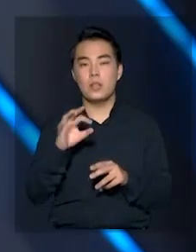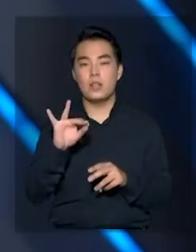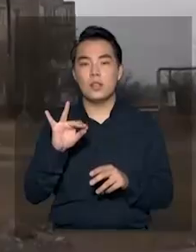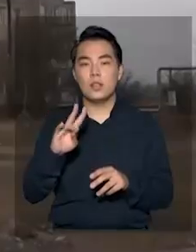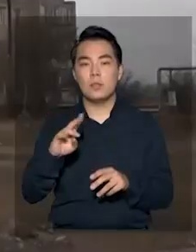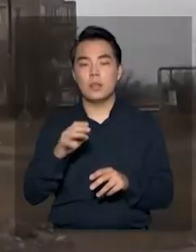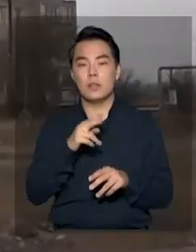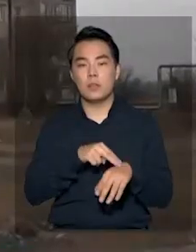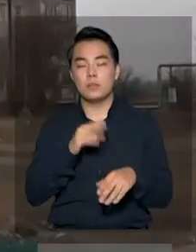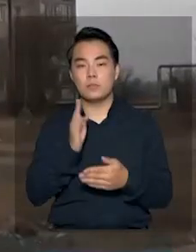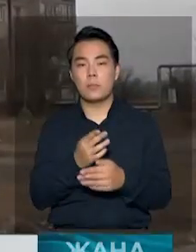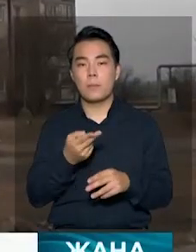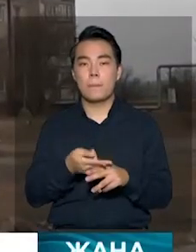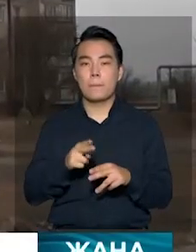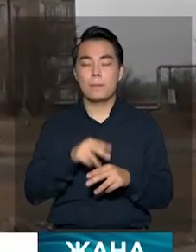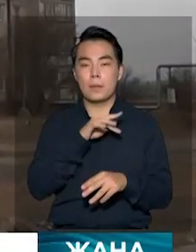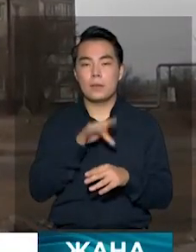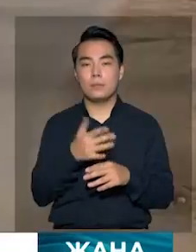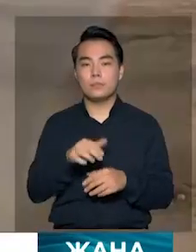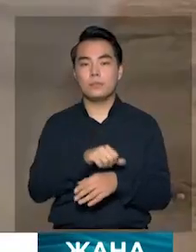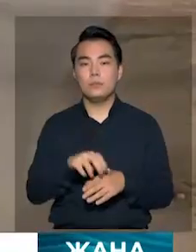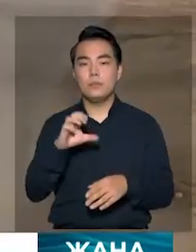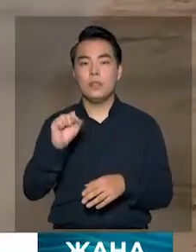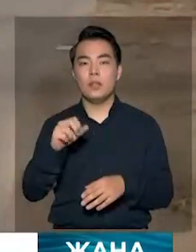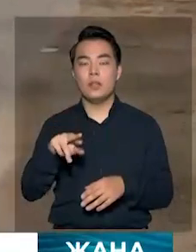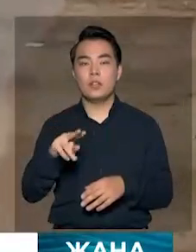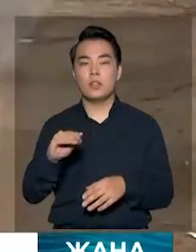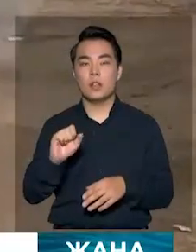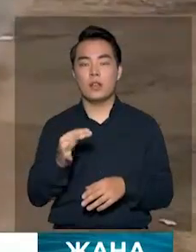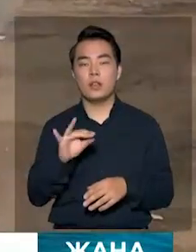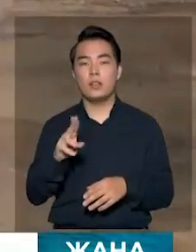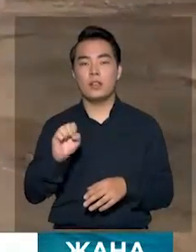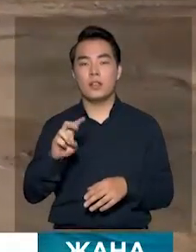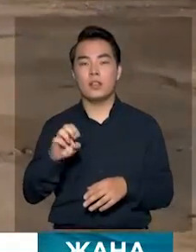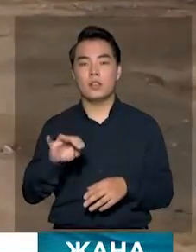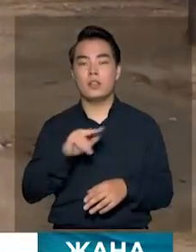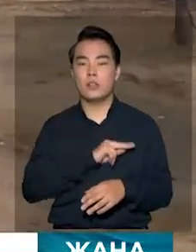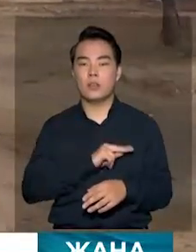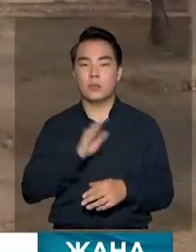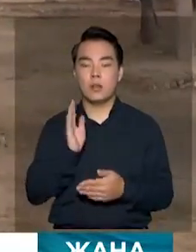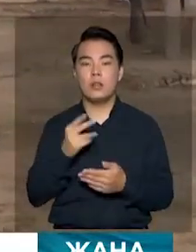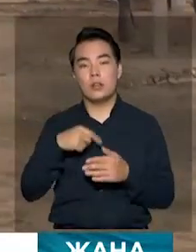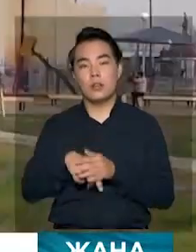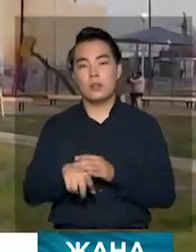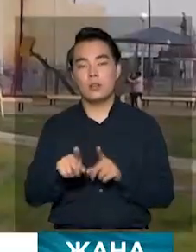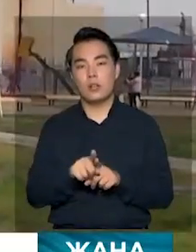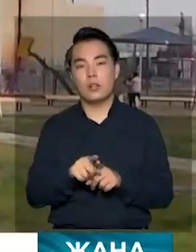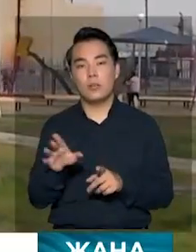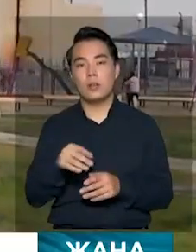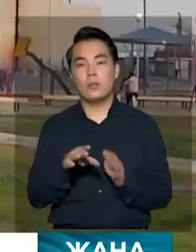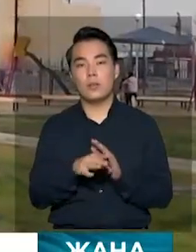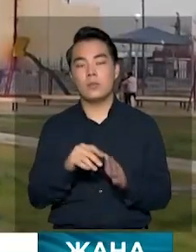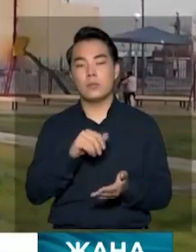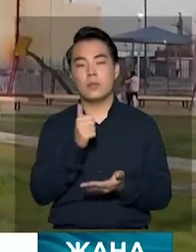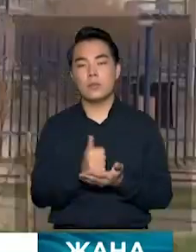инспекторлары қаланың шеткі аумақтарында, яғни саяжай мен кенттер, ықшам аудандарда жұмыс істейді. Олар алдымен өздері тағайындалған